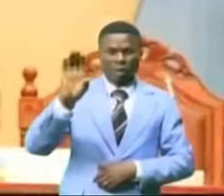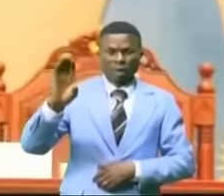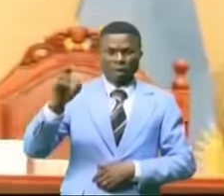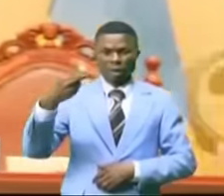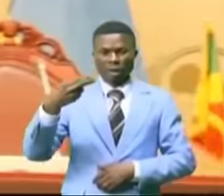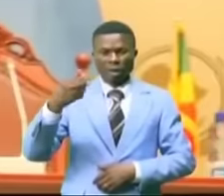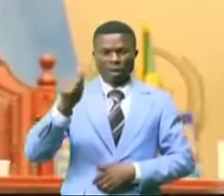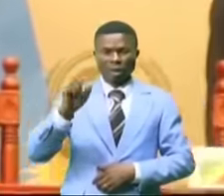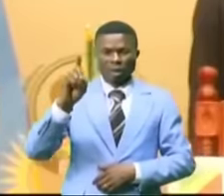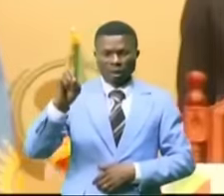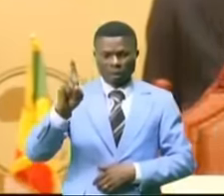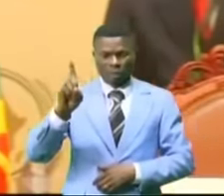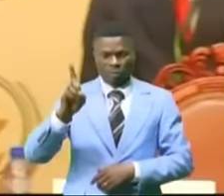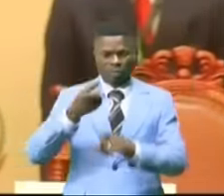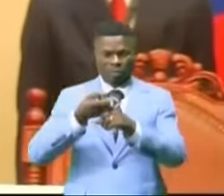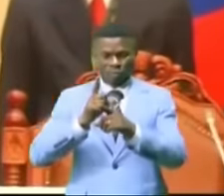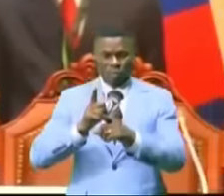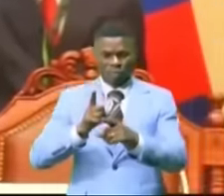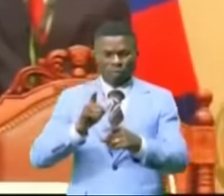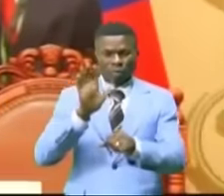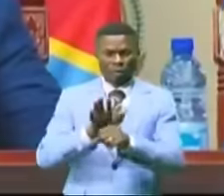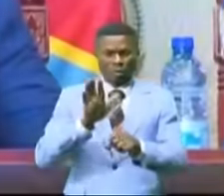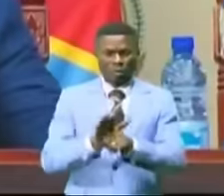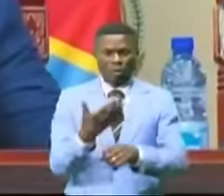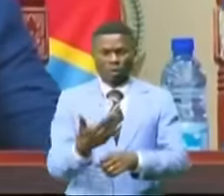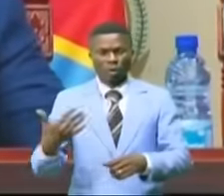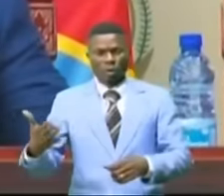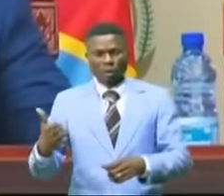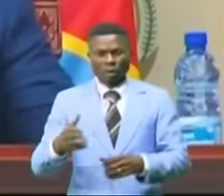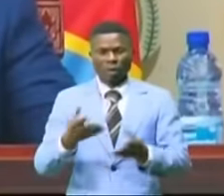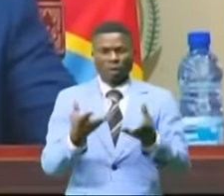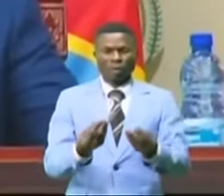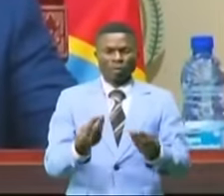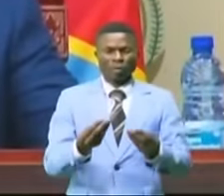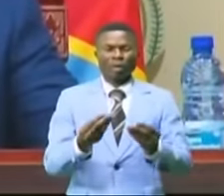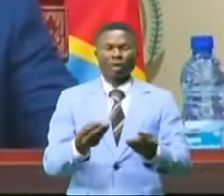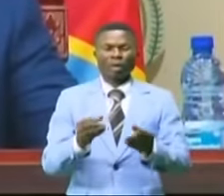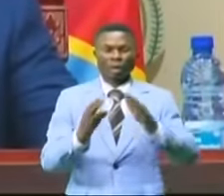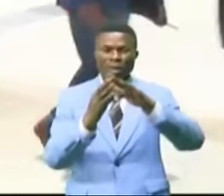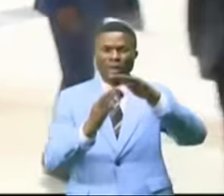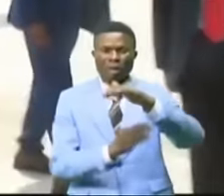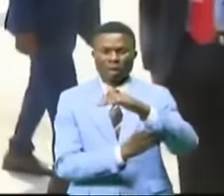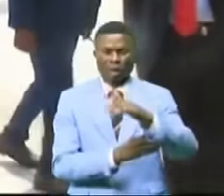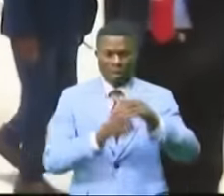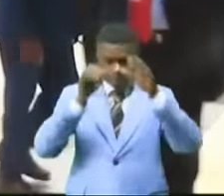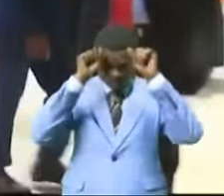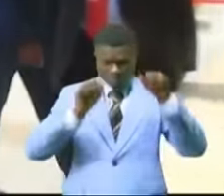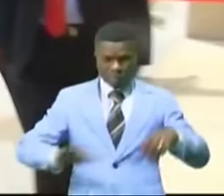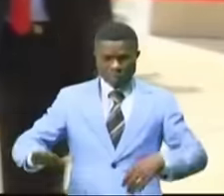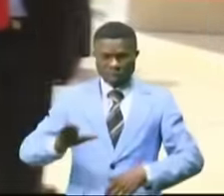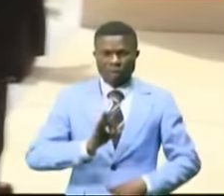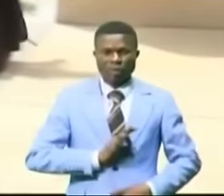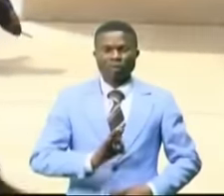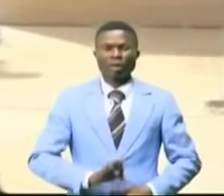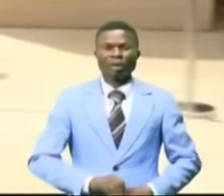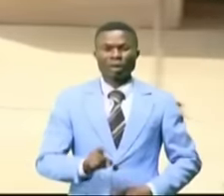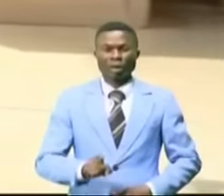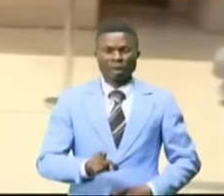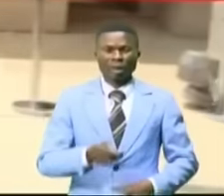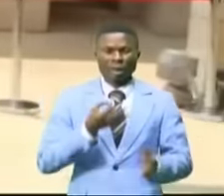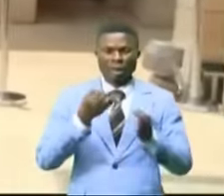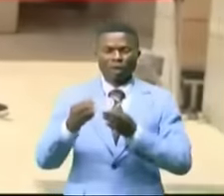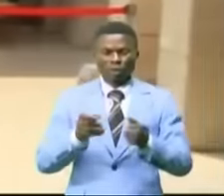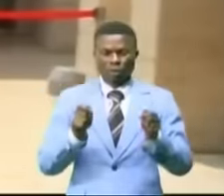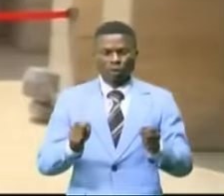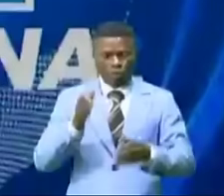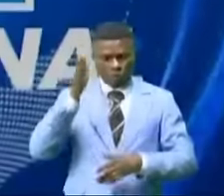relève des nombreux fruits de la facilitation du président Félix Antoine Tshisekedi Tshilombo, les détails dans